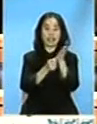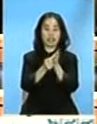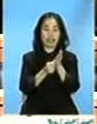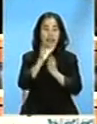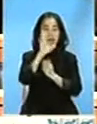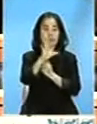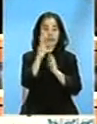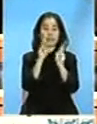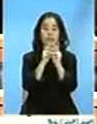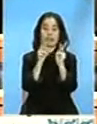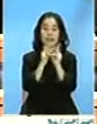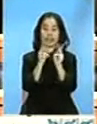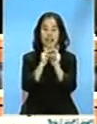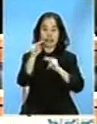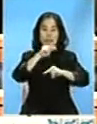ธิการครับ